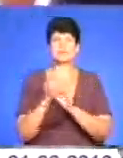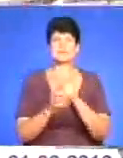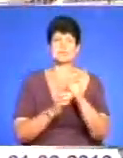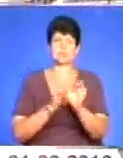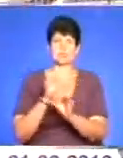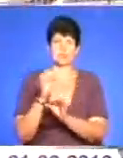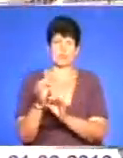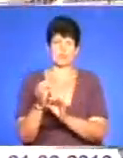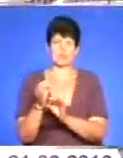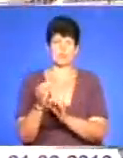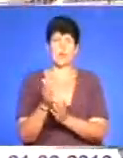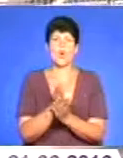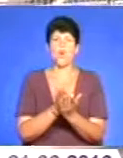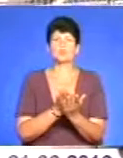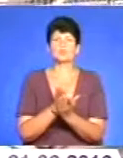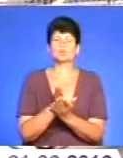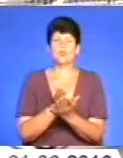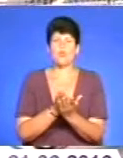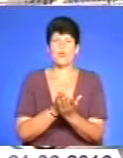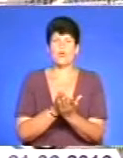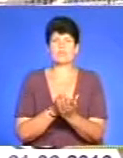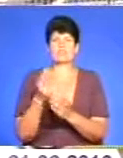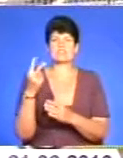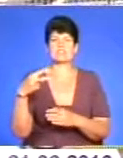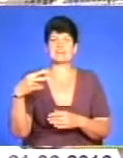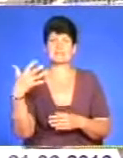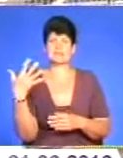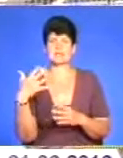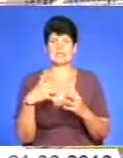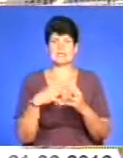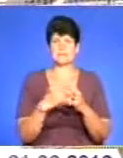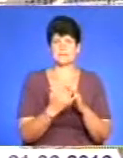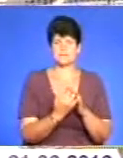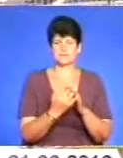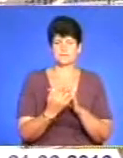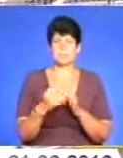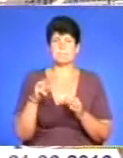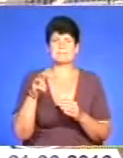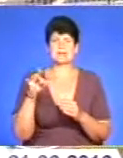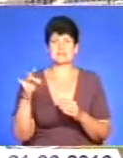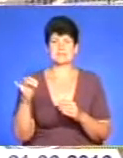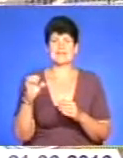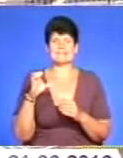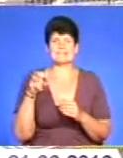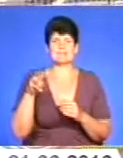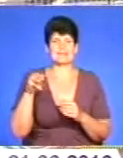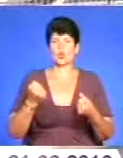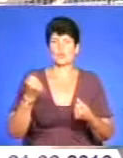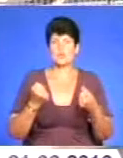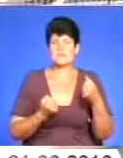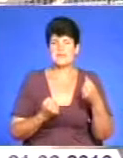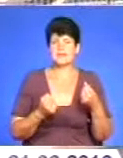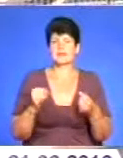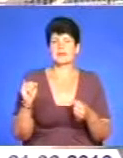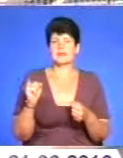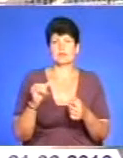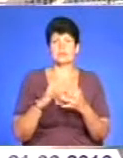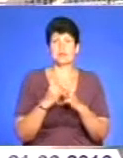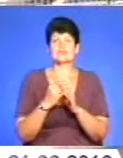режимі. Обслуговуємо. Будемо 25 населених пунктів, з них Мельниця-Подільська СМТ, і